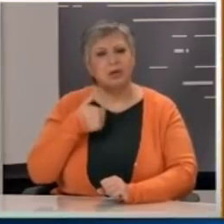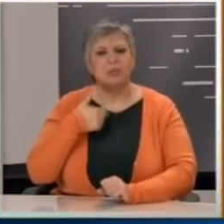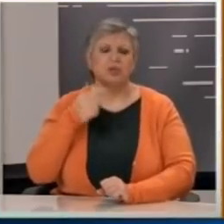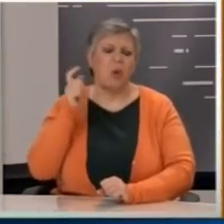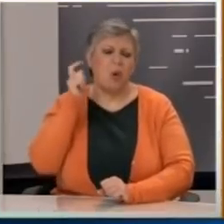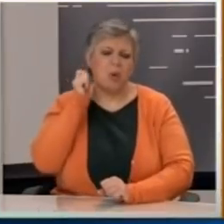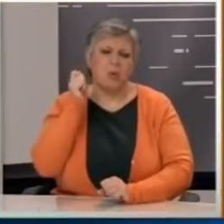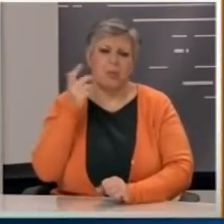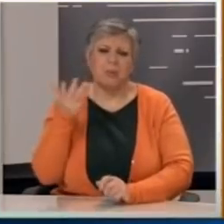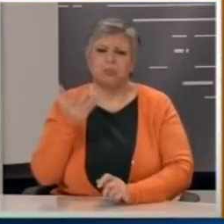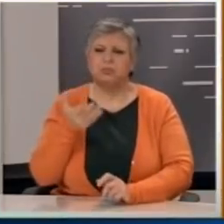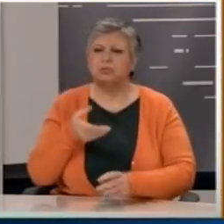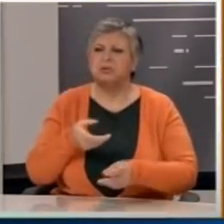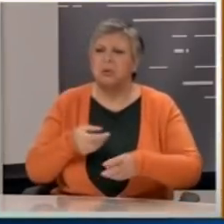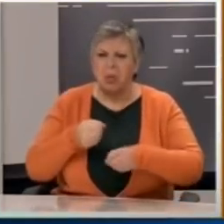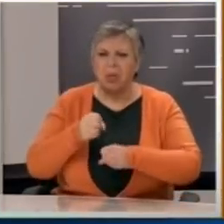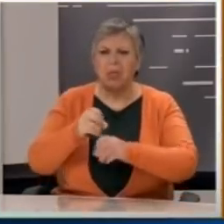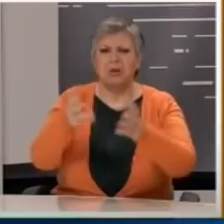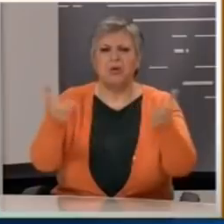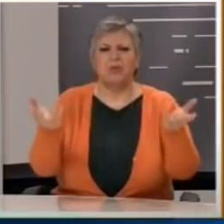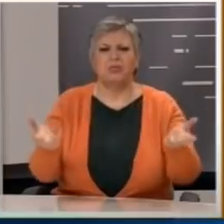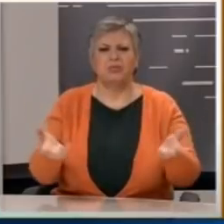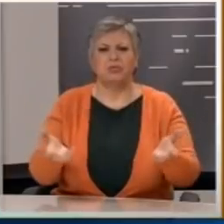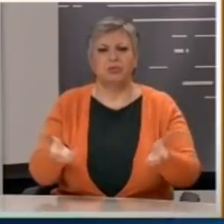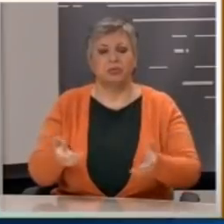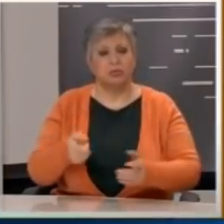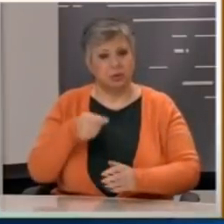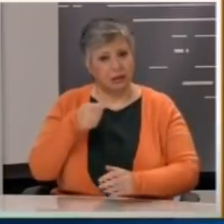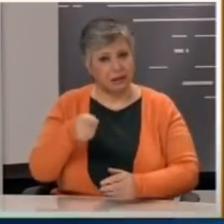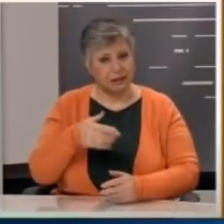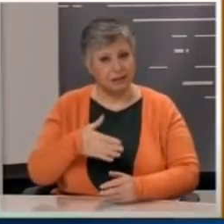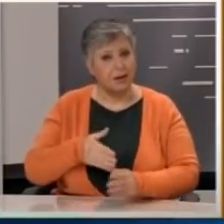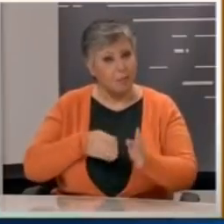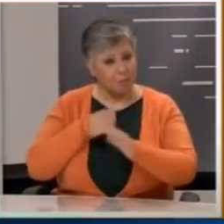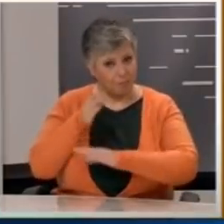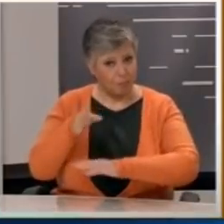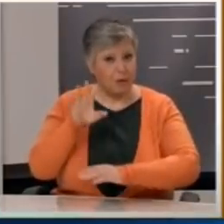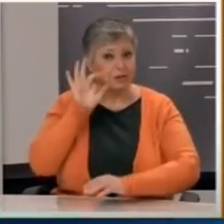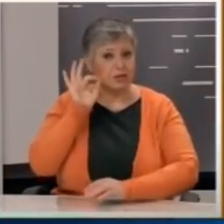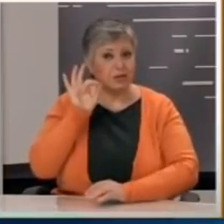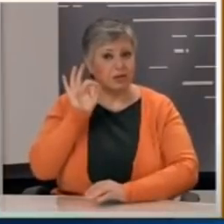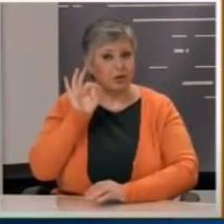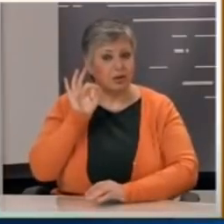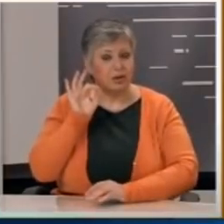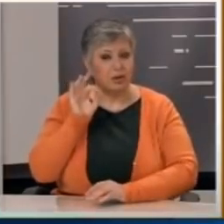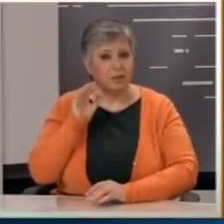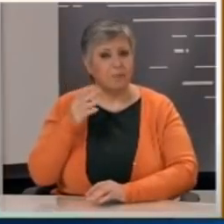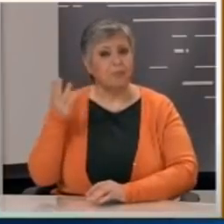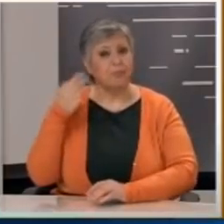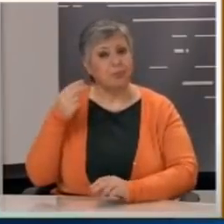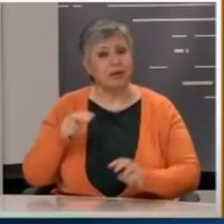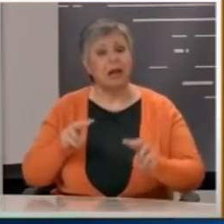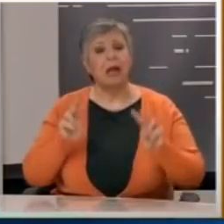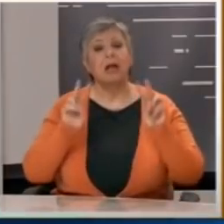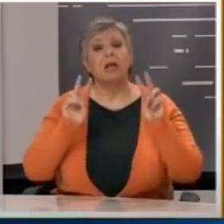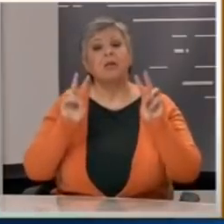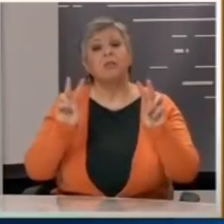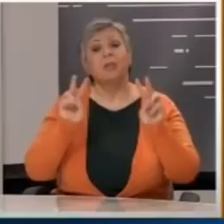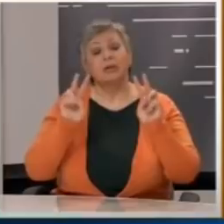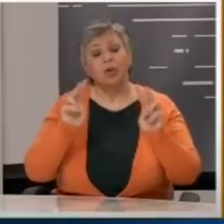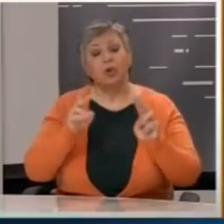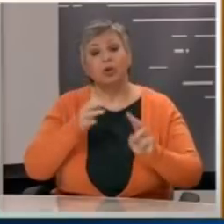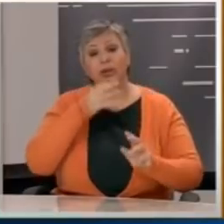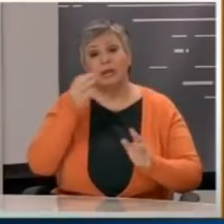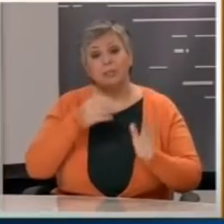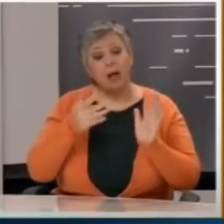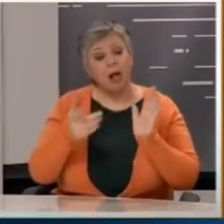πάτε. Η θέση δική σας είναι ότι το δίνετε. Και το Πασόκ είπε ότι αν φύγουν οι αλυτρωτισμοί το